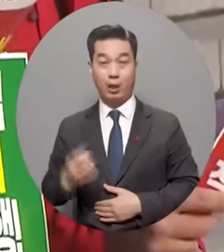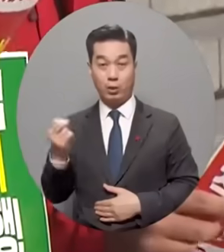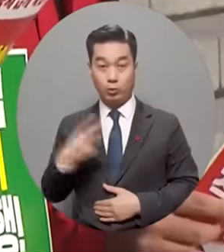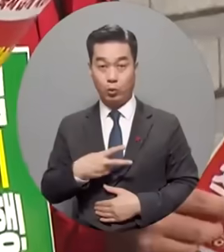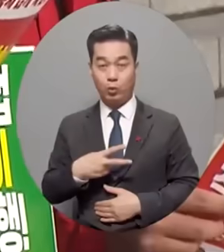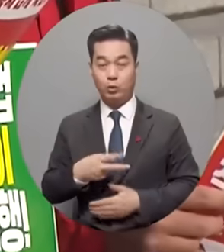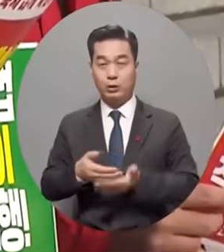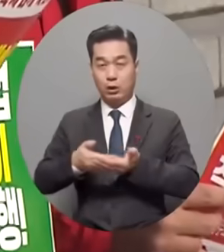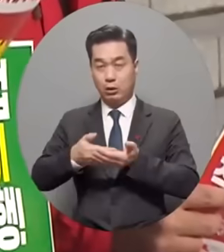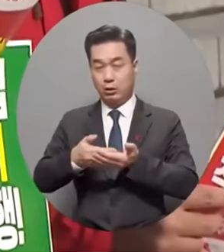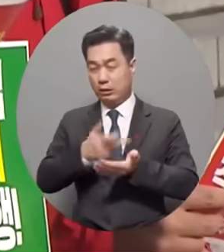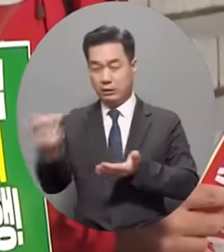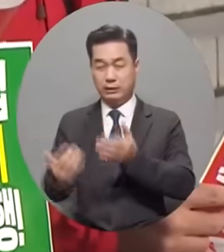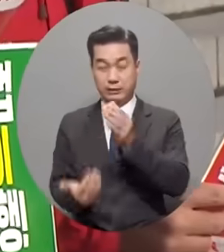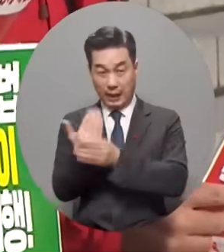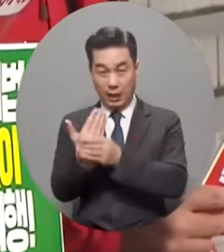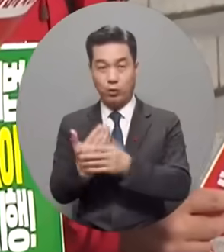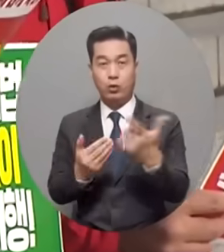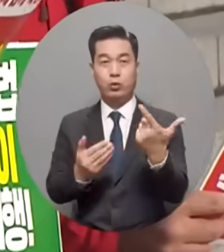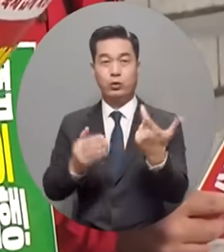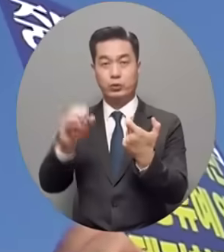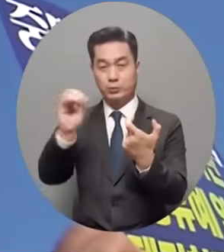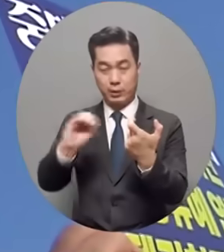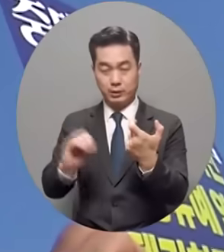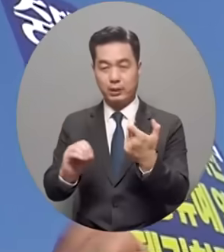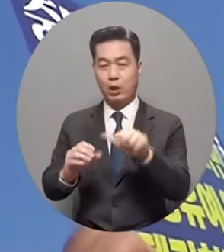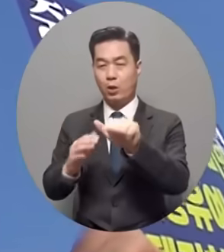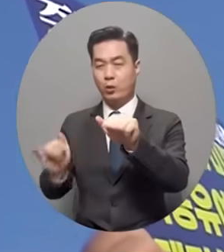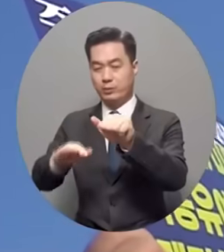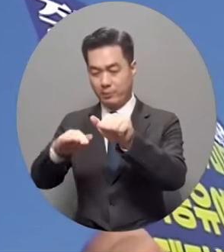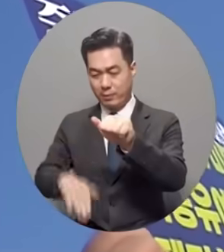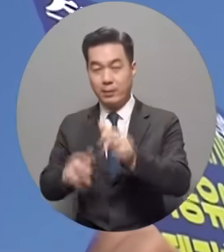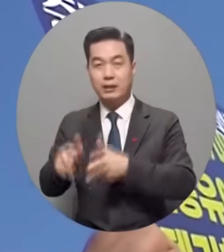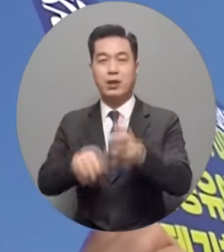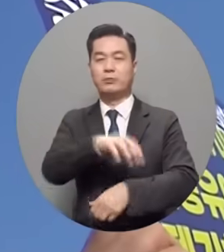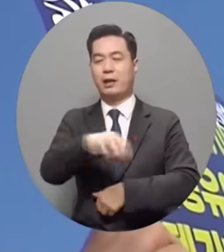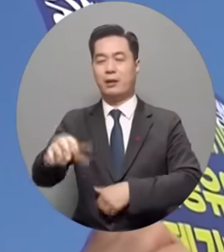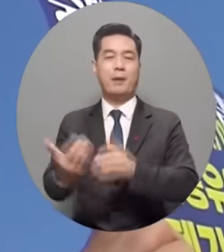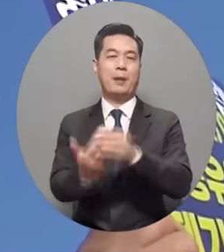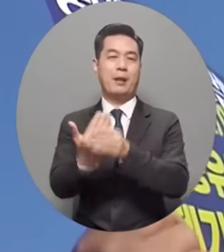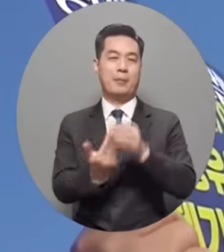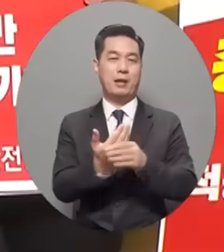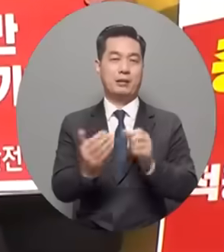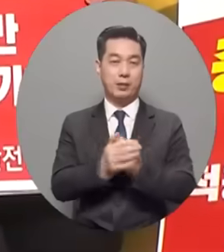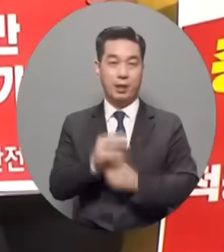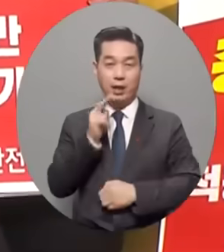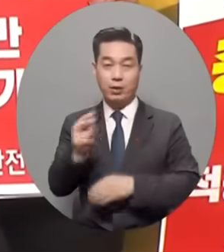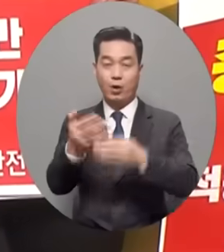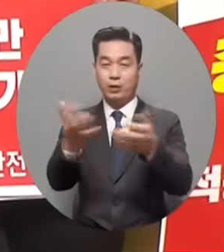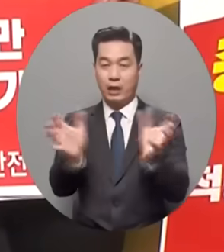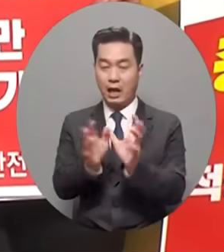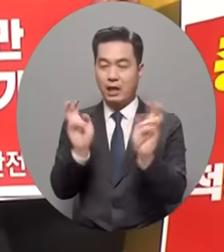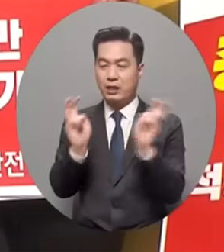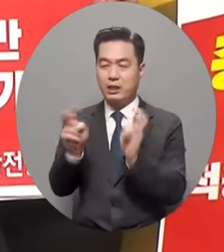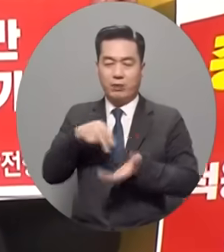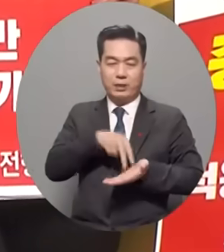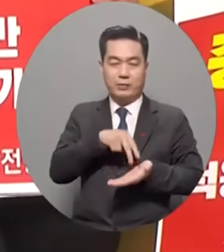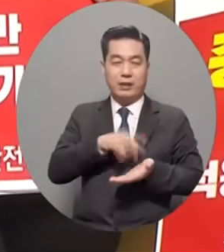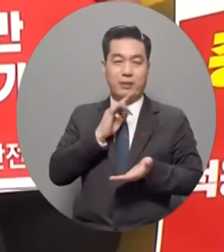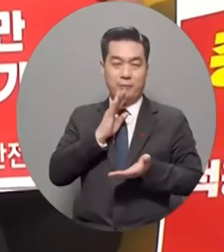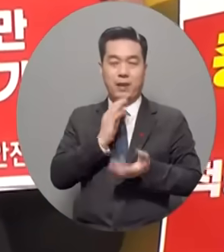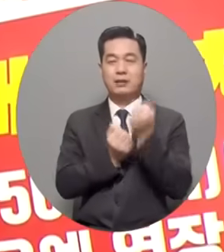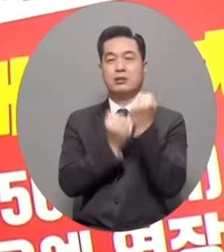중대사고의 60%가 50인 미만 사업장에서 발생하는 상황에서 정부 여당이 기업들의 입장만 대변했다고